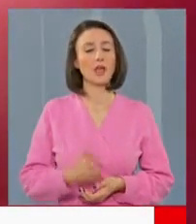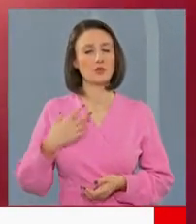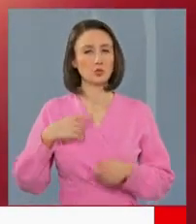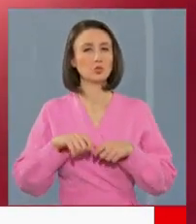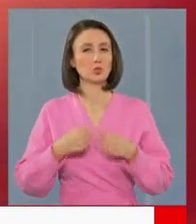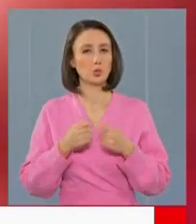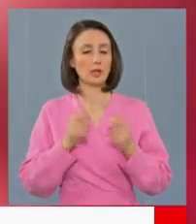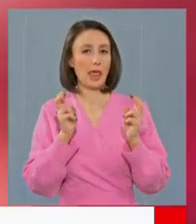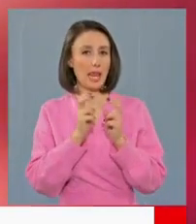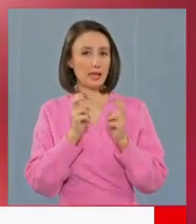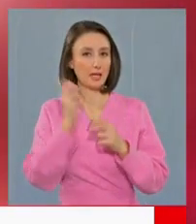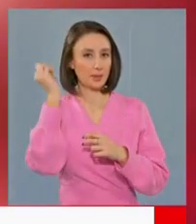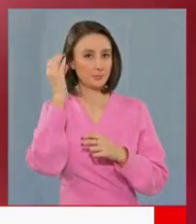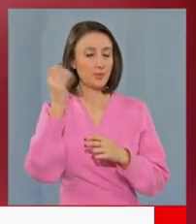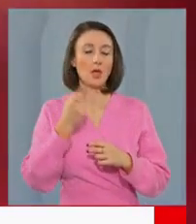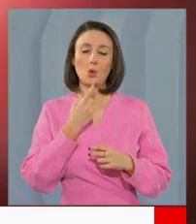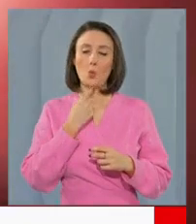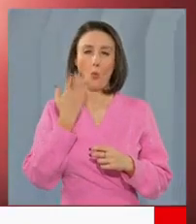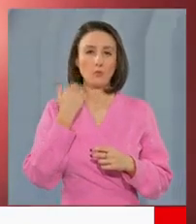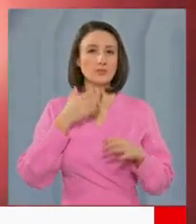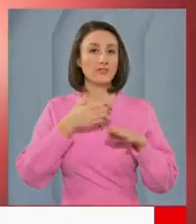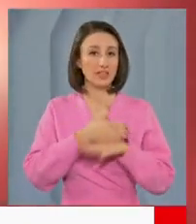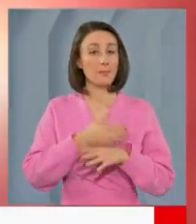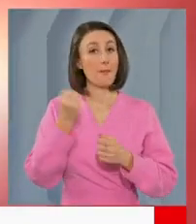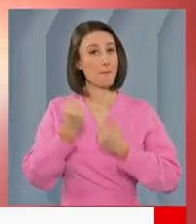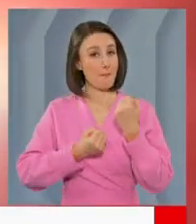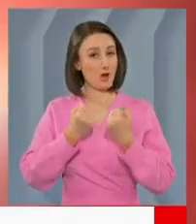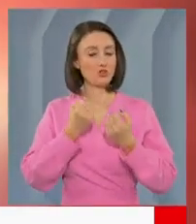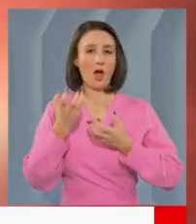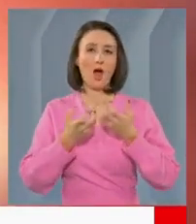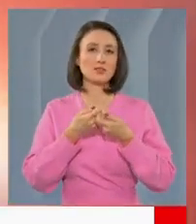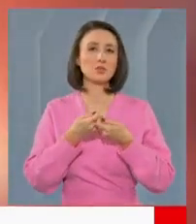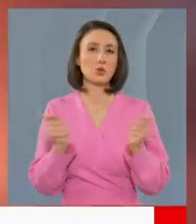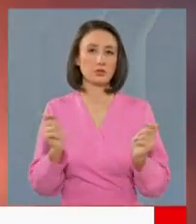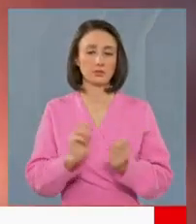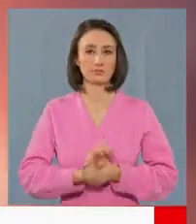electric. Din fericire, nu au existat victime, însă mașina a ars aproape în totalitate.